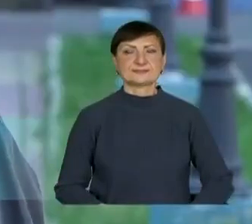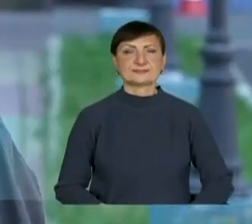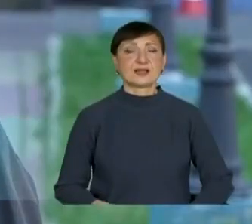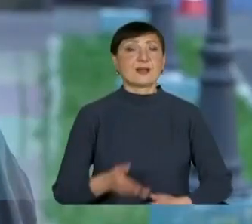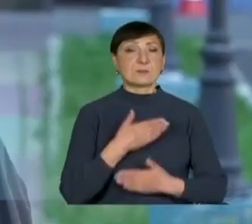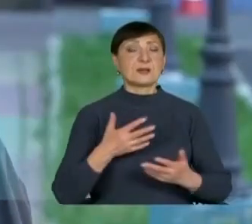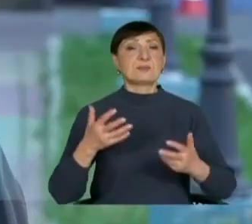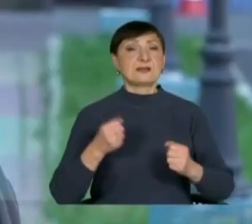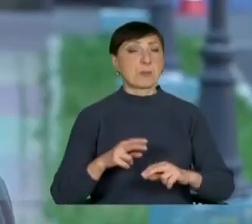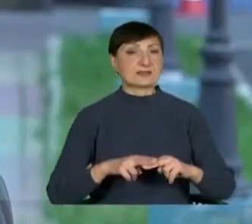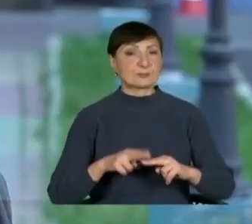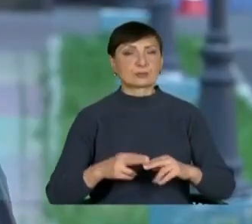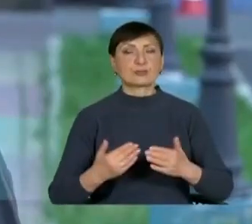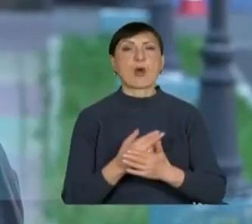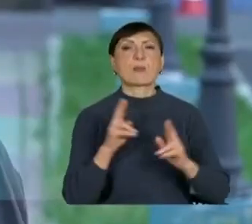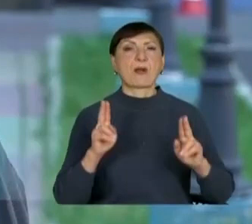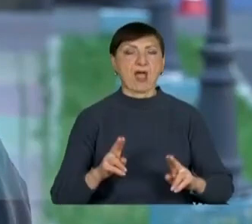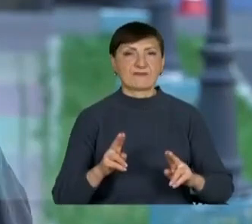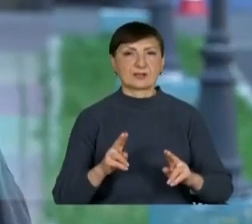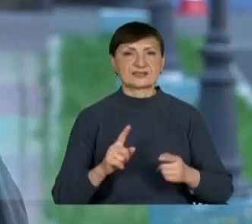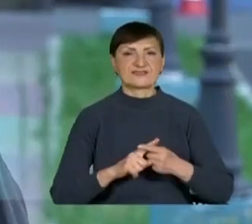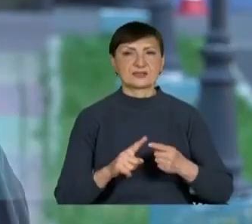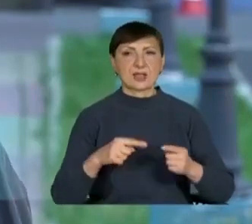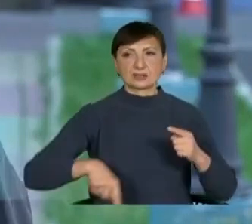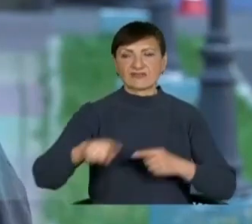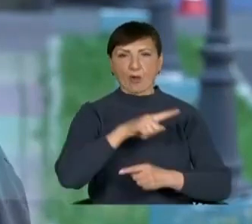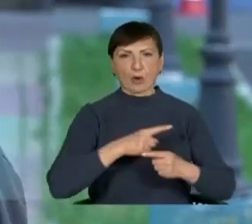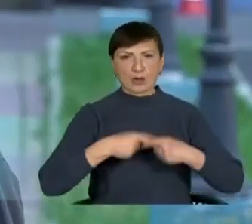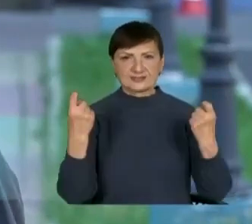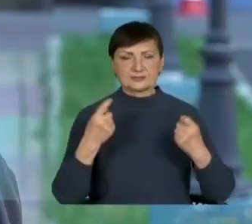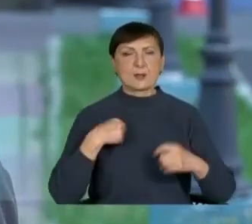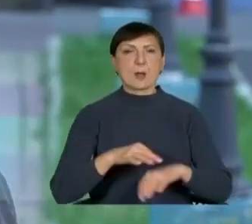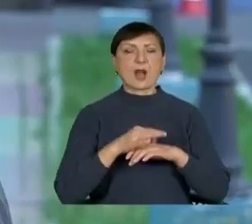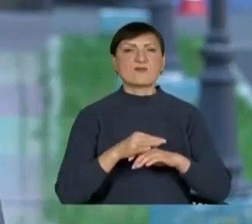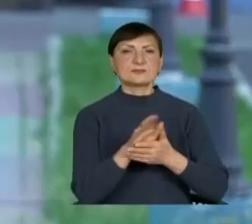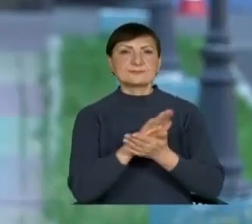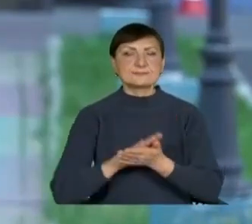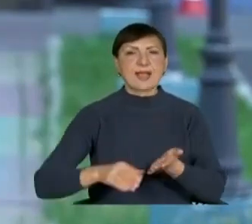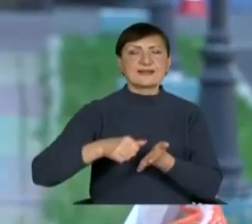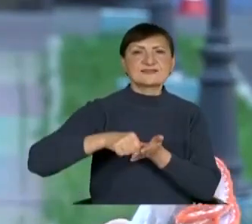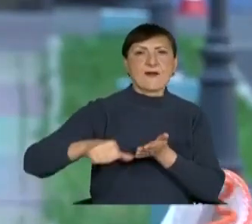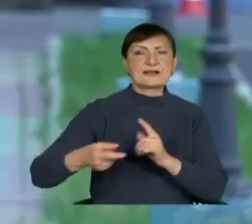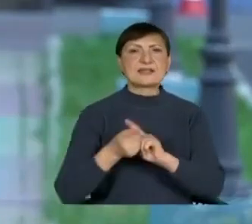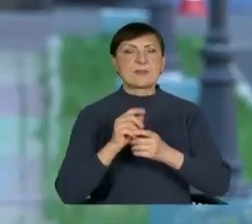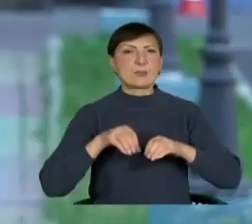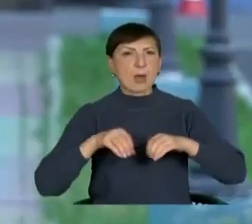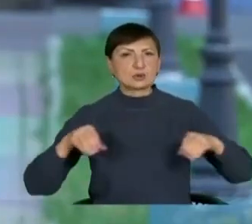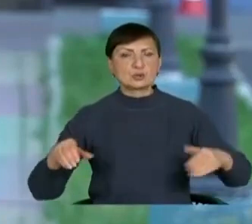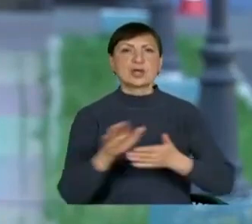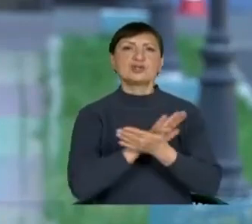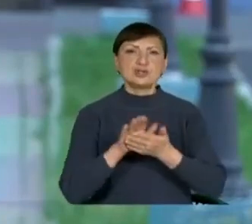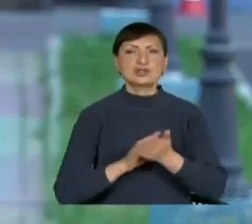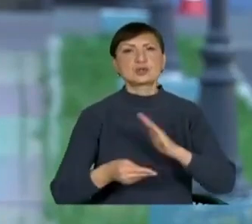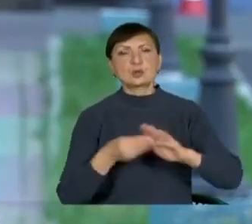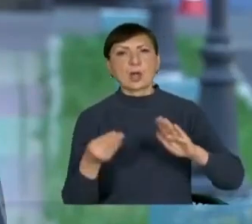Мы приняли паспорт по новым правилам. В рамках этого во дворе нашего отеля мы проводим работы по асфальтированию, замене бордюров, чистке,